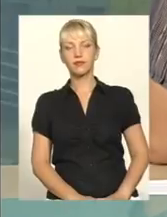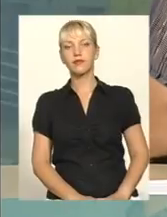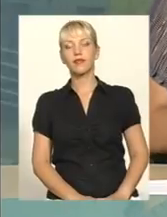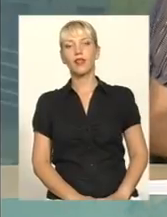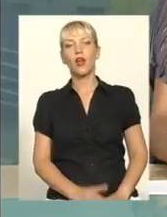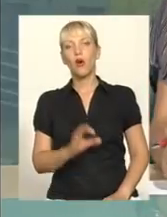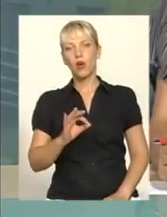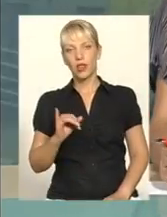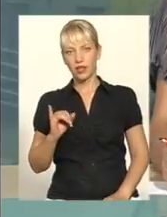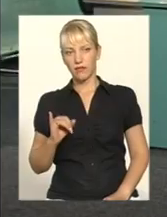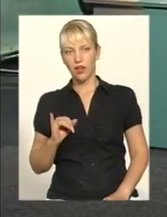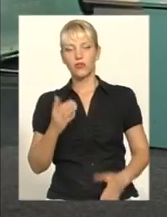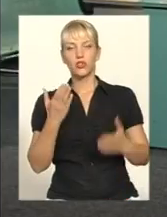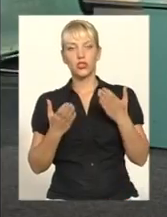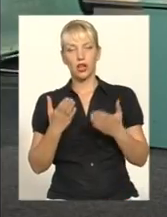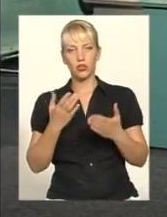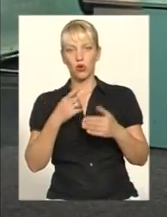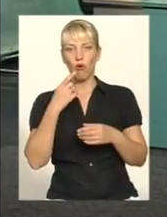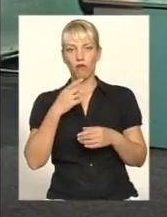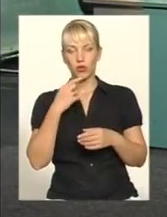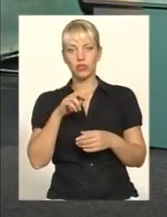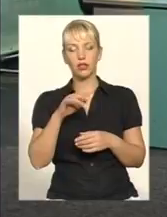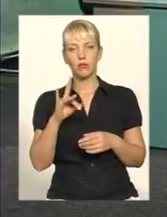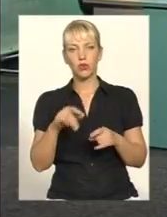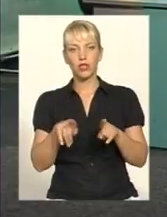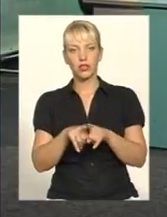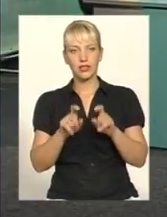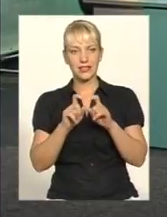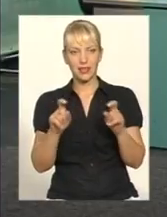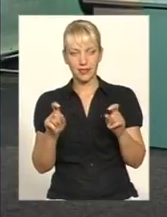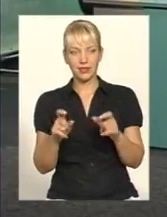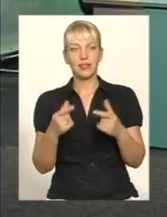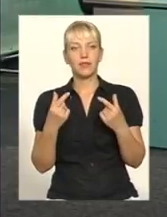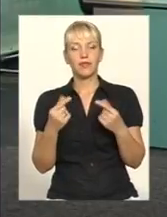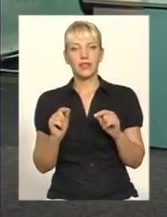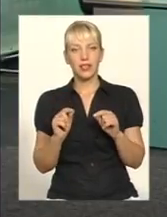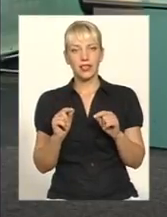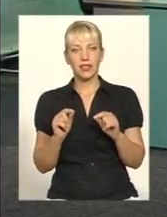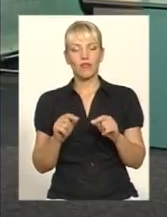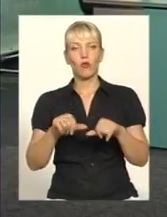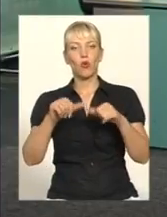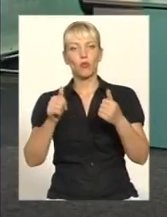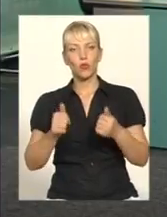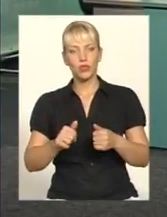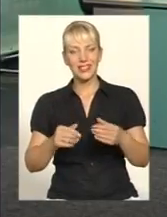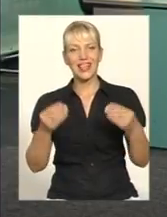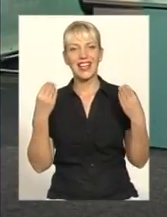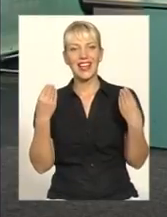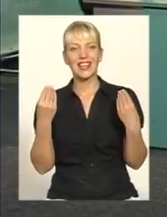Олеже Івановичу, якщо говорити про такі заклади, де власне формується